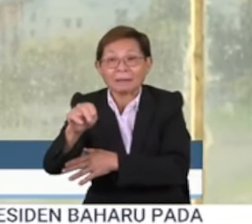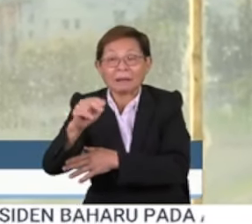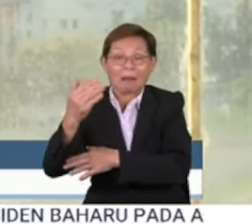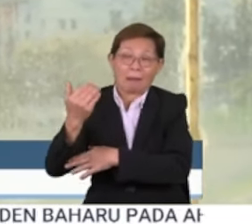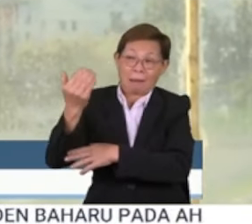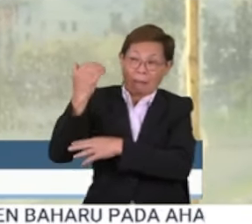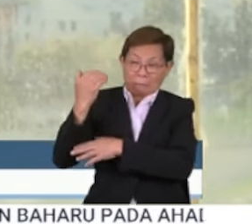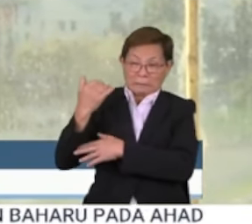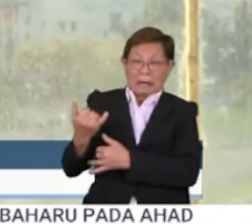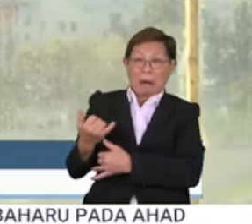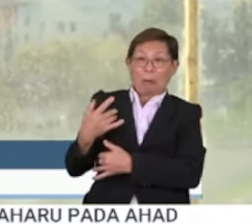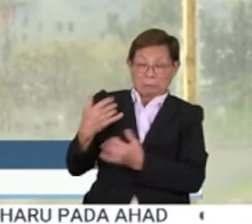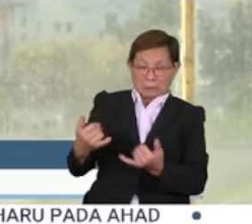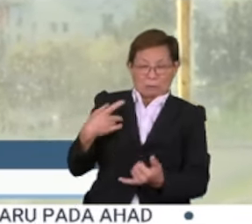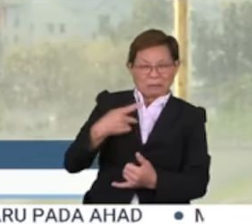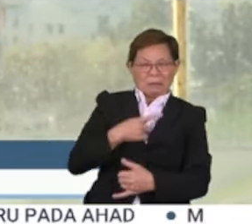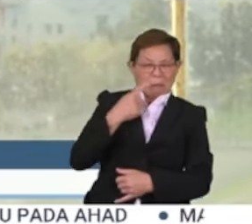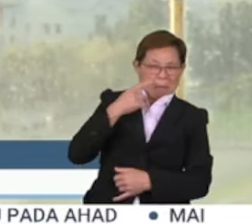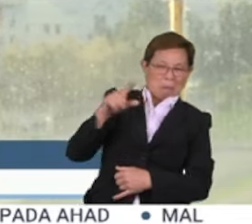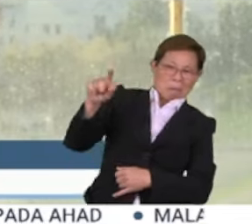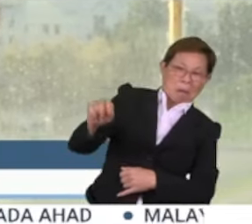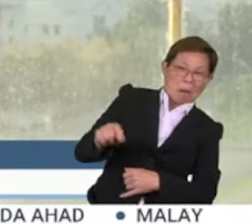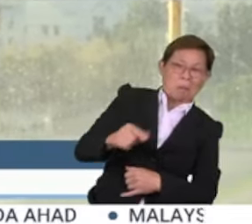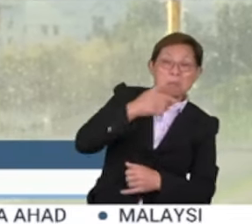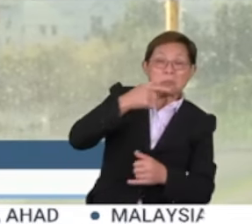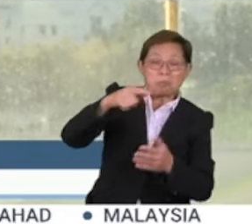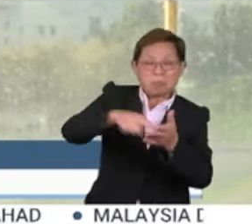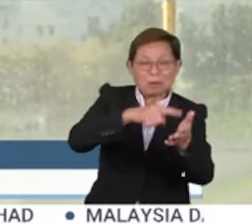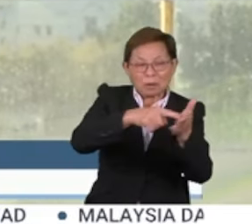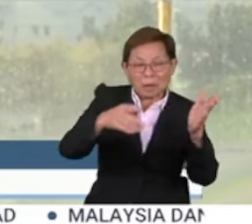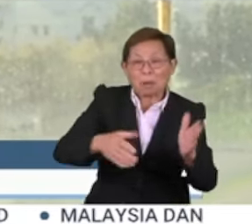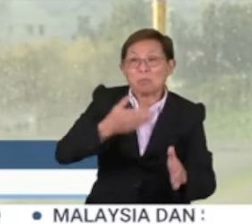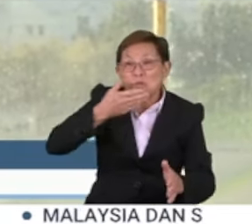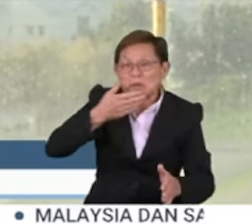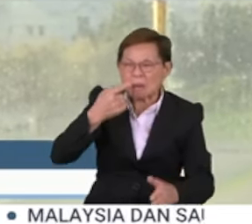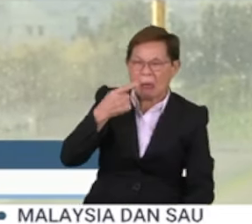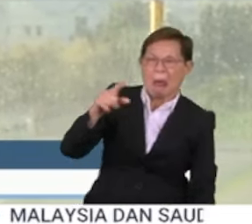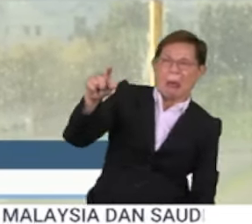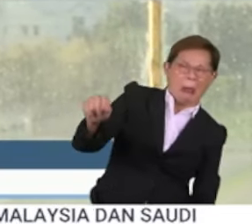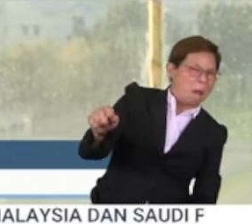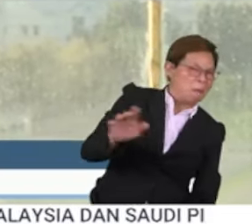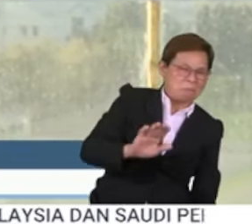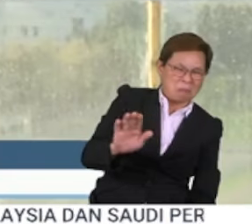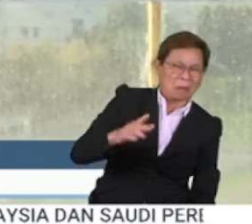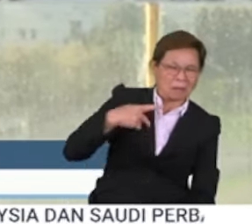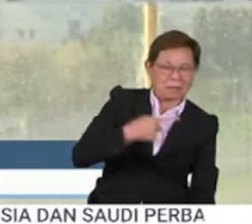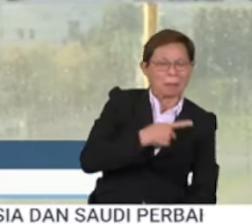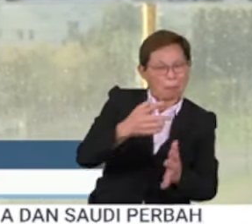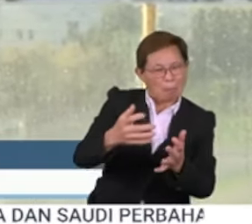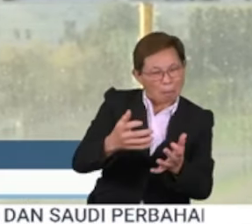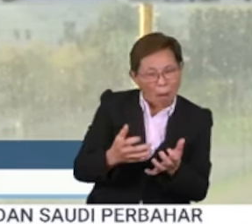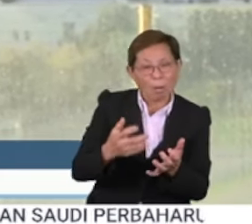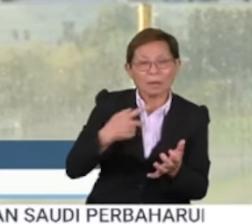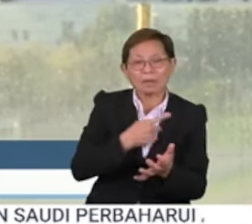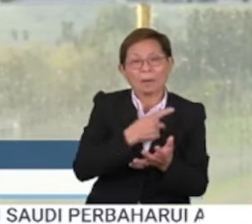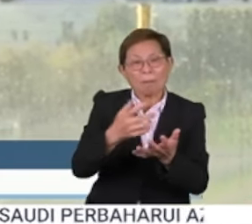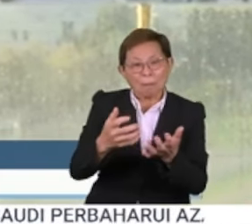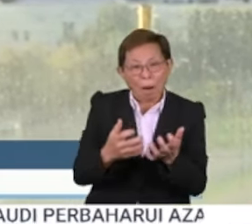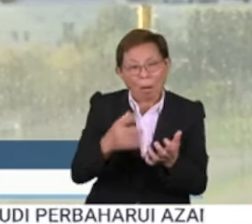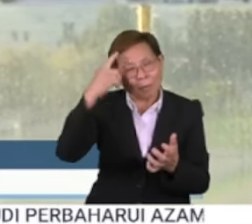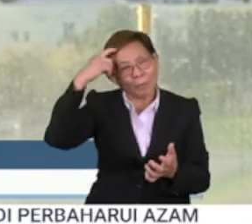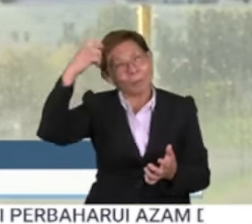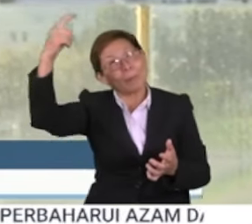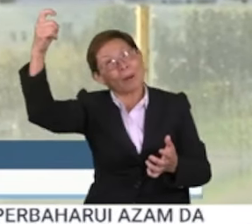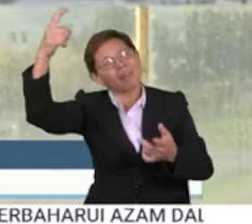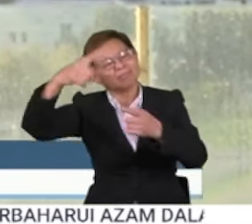mengambil sambil lewa tentang peranan mereka, cita rasa mereka dan juga hasrat dan